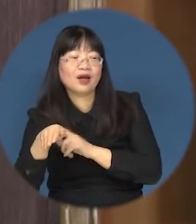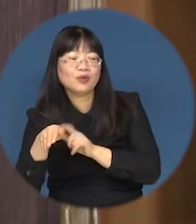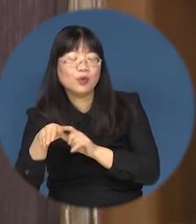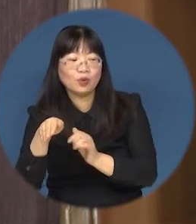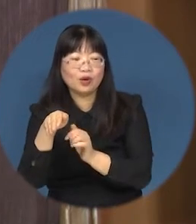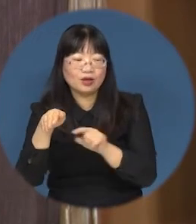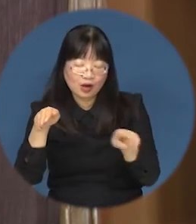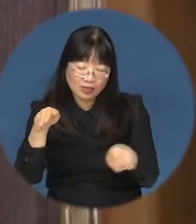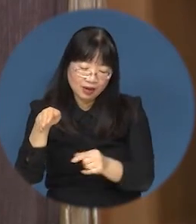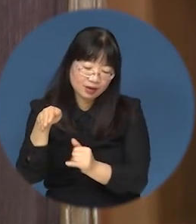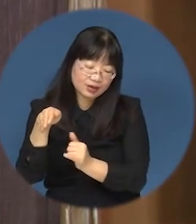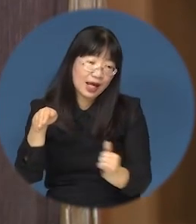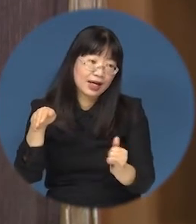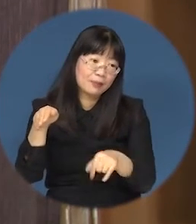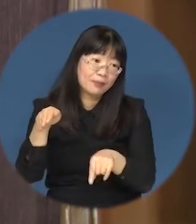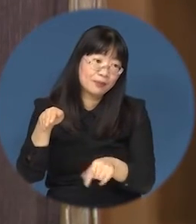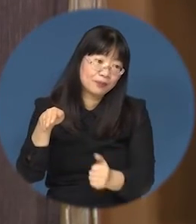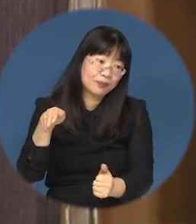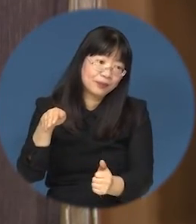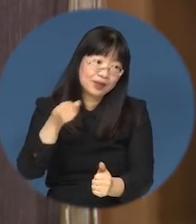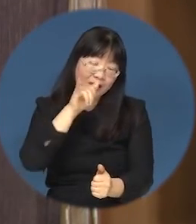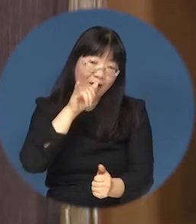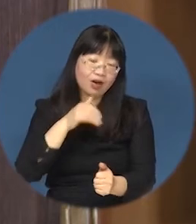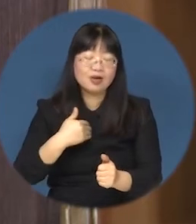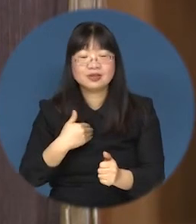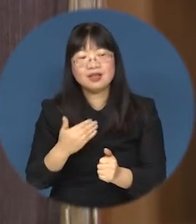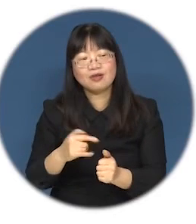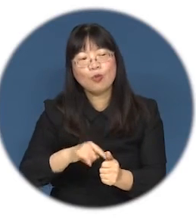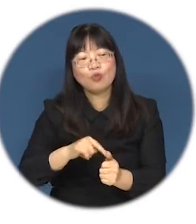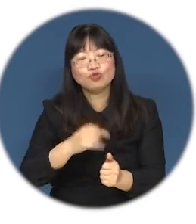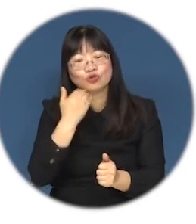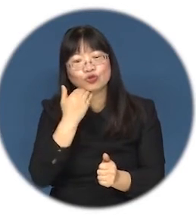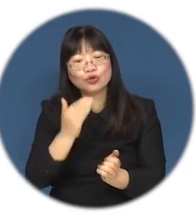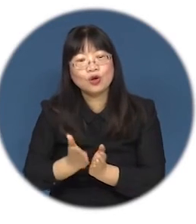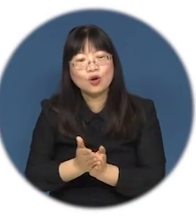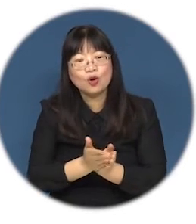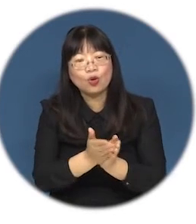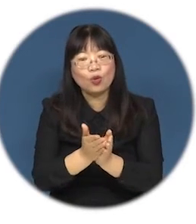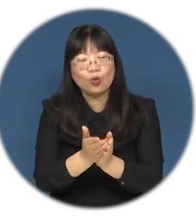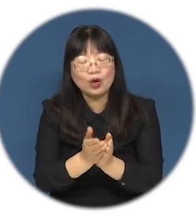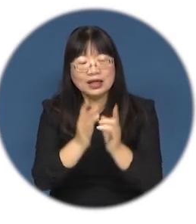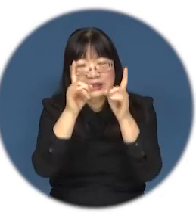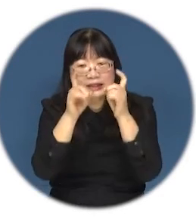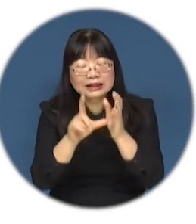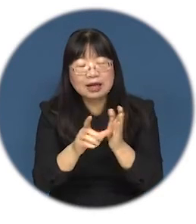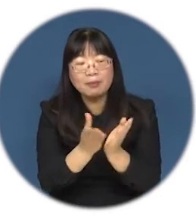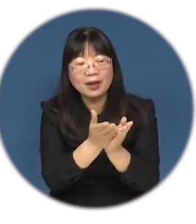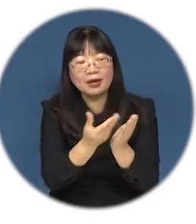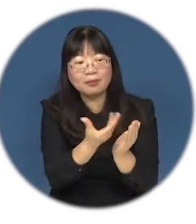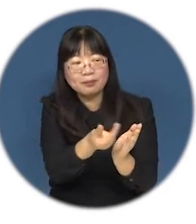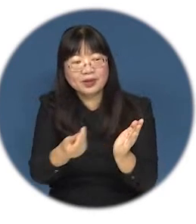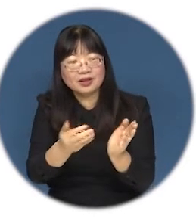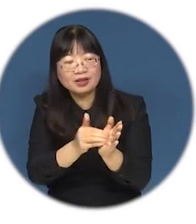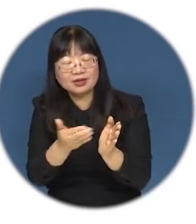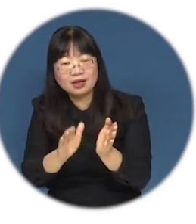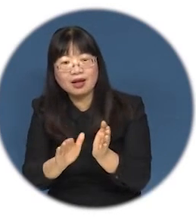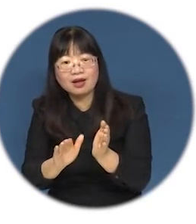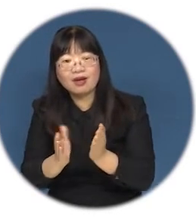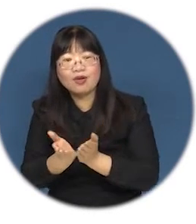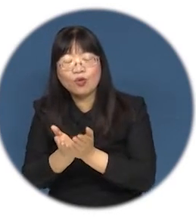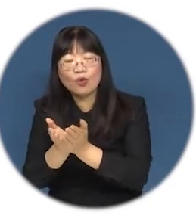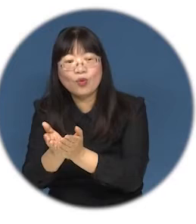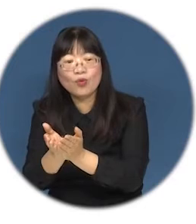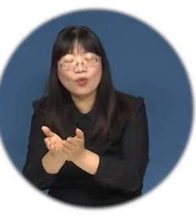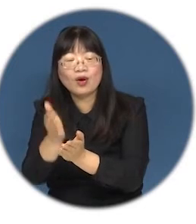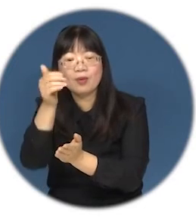제가 이제 고래를 찍을 때 배를 빌려서 나가거든요. 예, 예. 빌려서 나가는데 그 나가면은